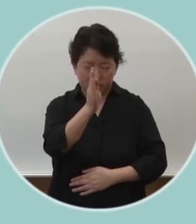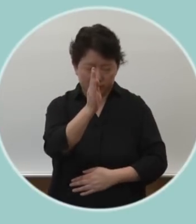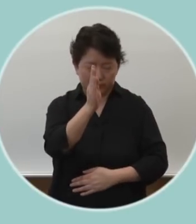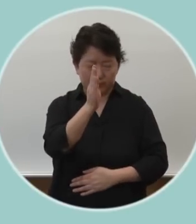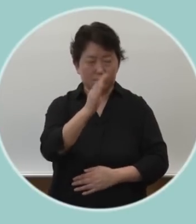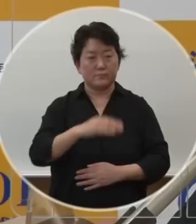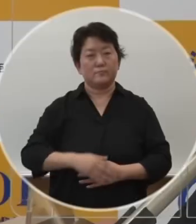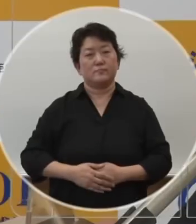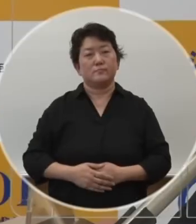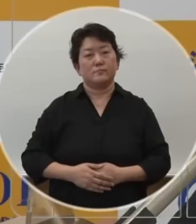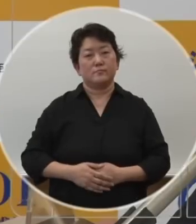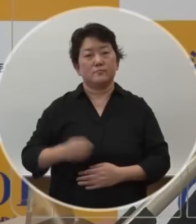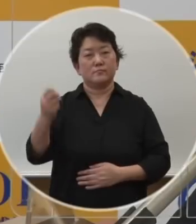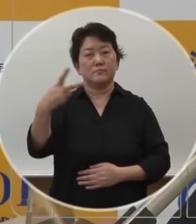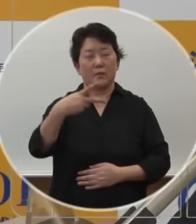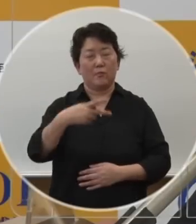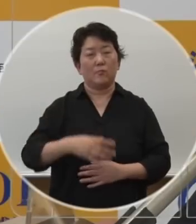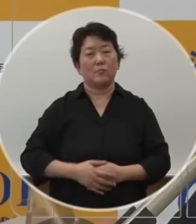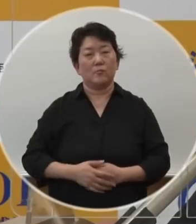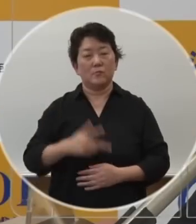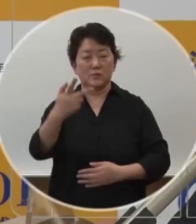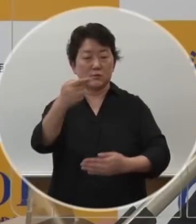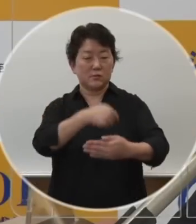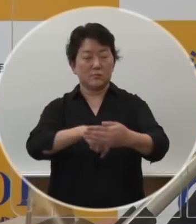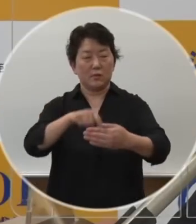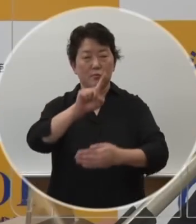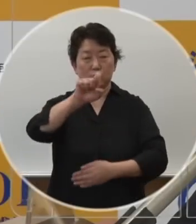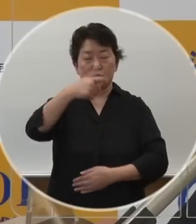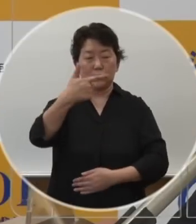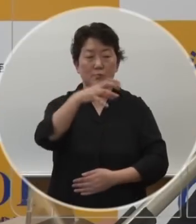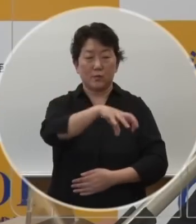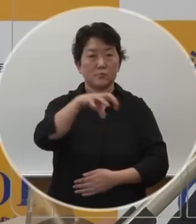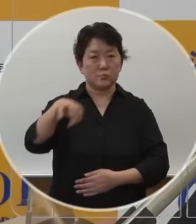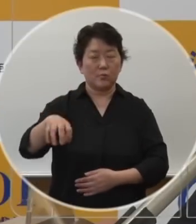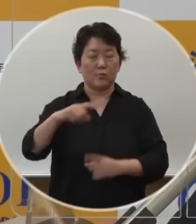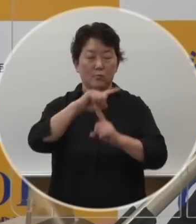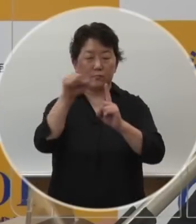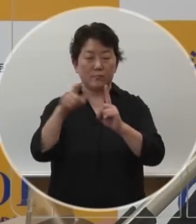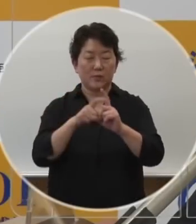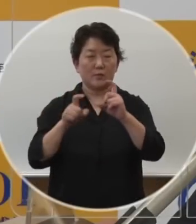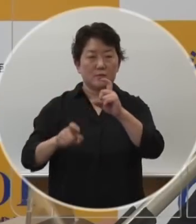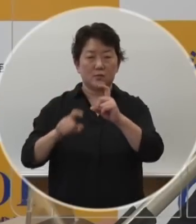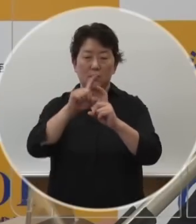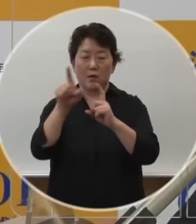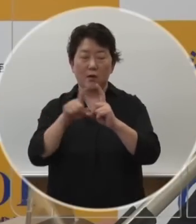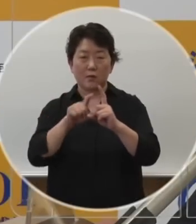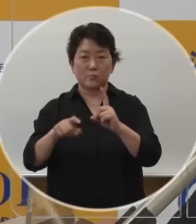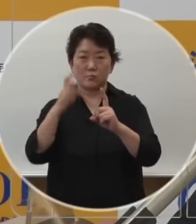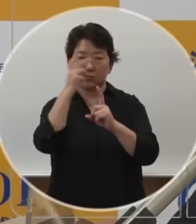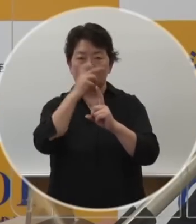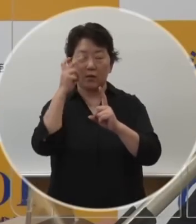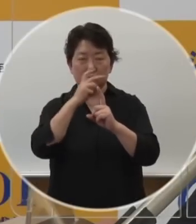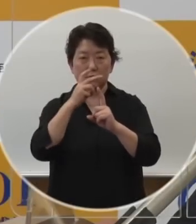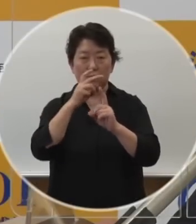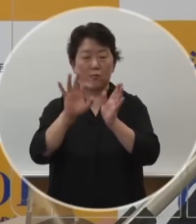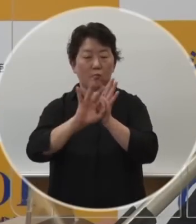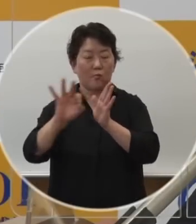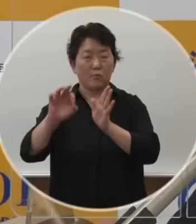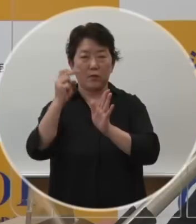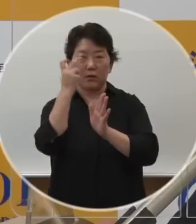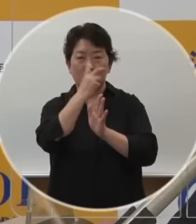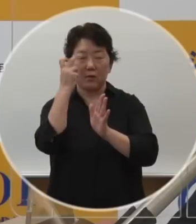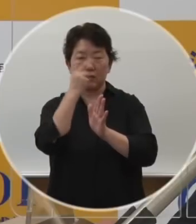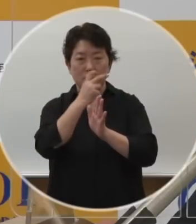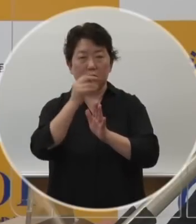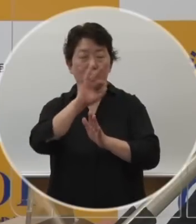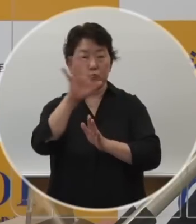上げます。なお市内16カ所で PCR 検査や抗原検査を無料実施し